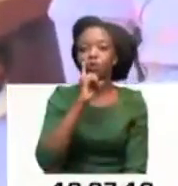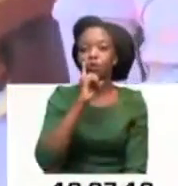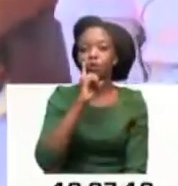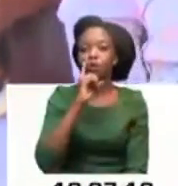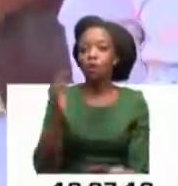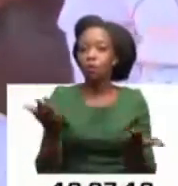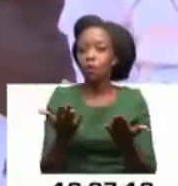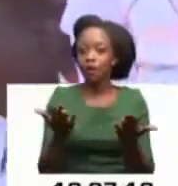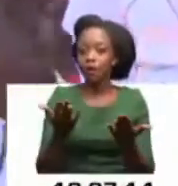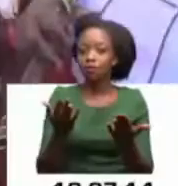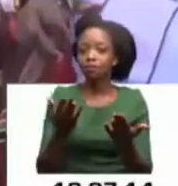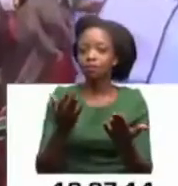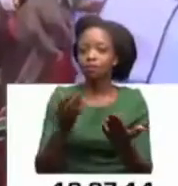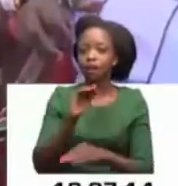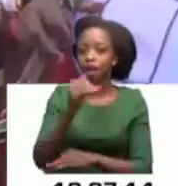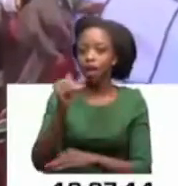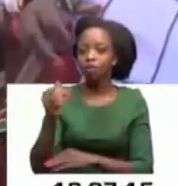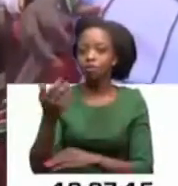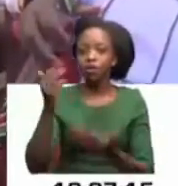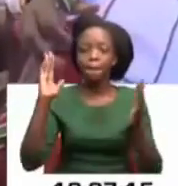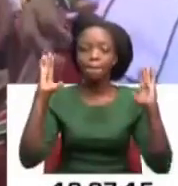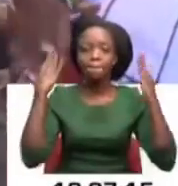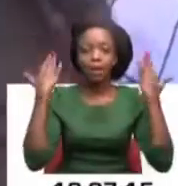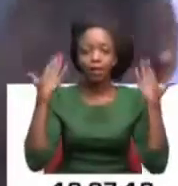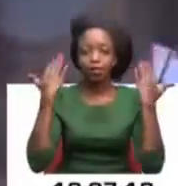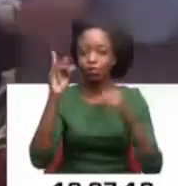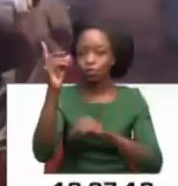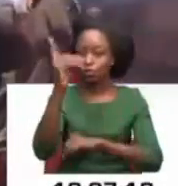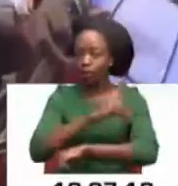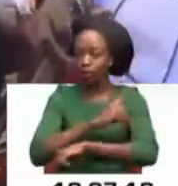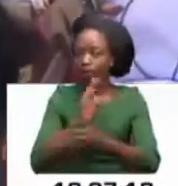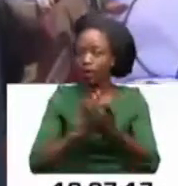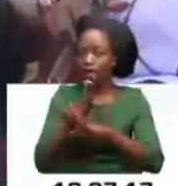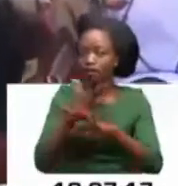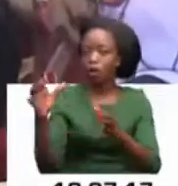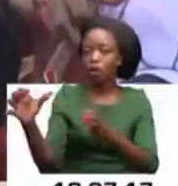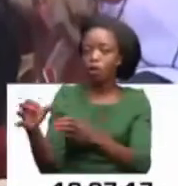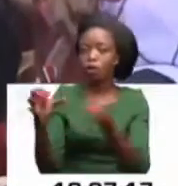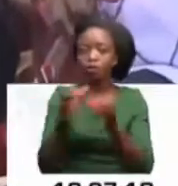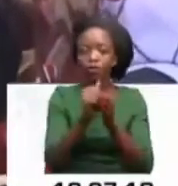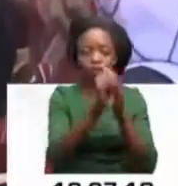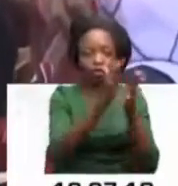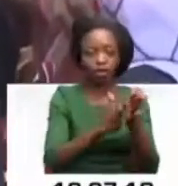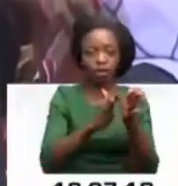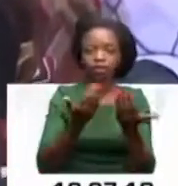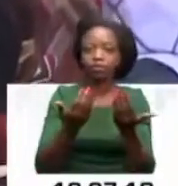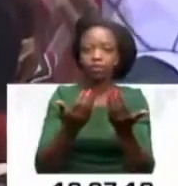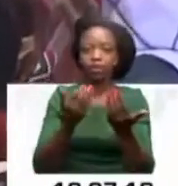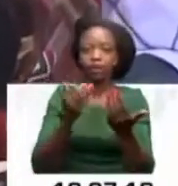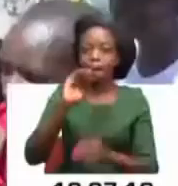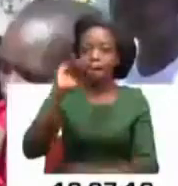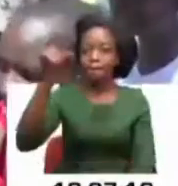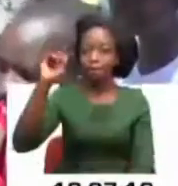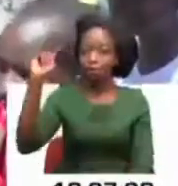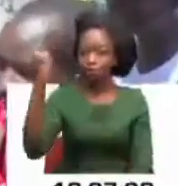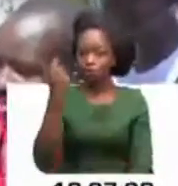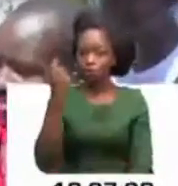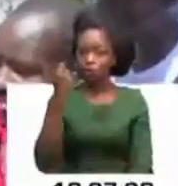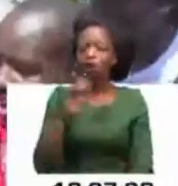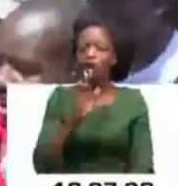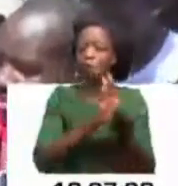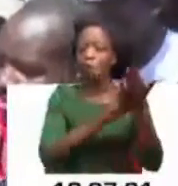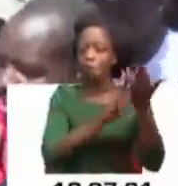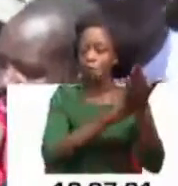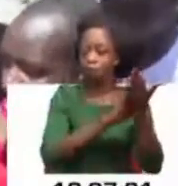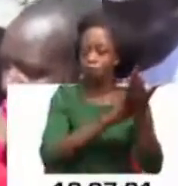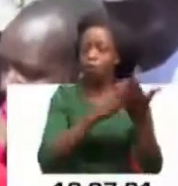katika uwanja wa Kinoru, kaunti ya Meru, siku mbili tu baada ya jamii ya viongozi wa Mlima Kenya kuorodhesha matakwa yao ambayo